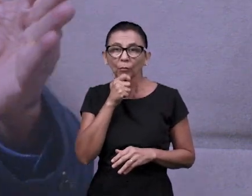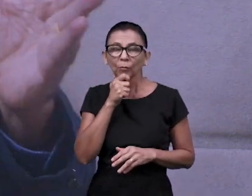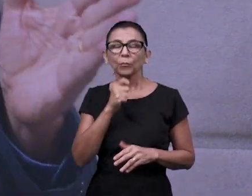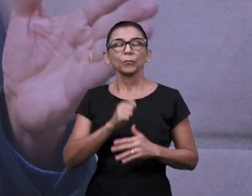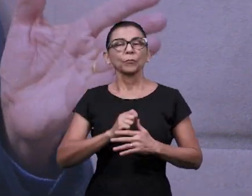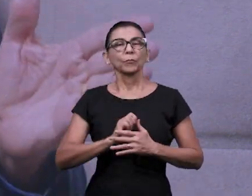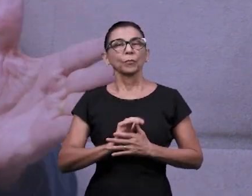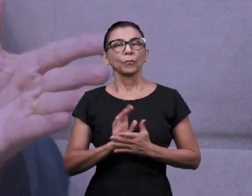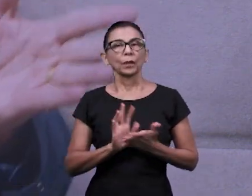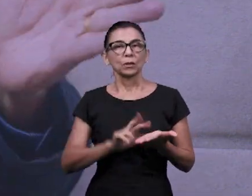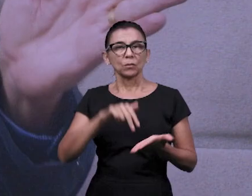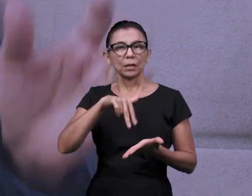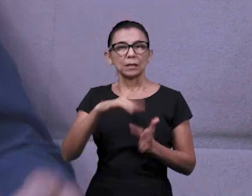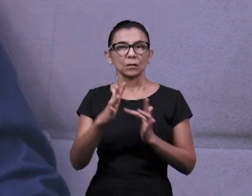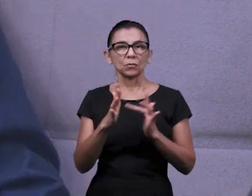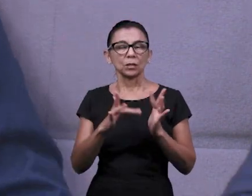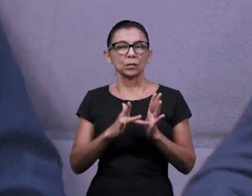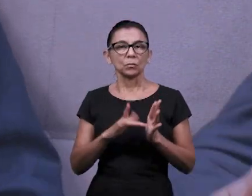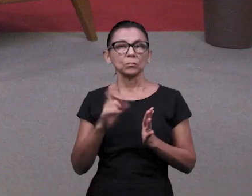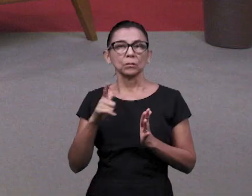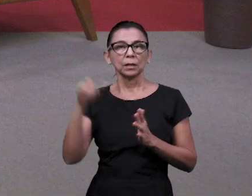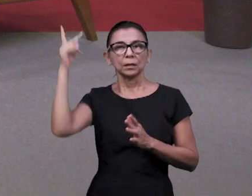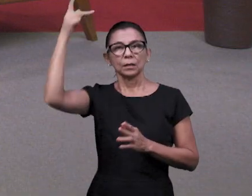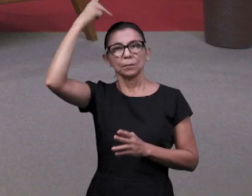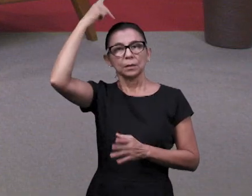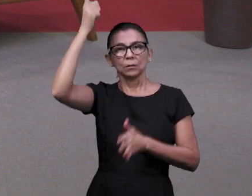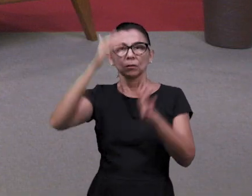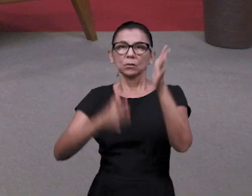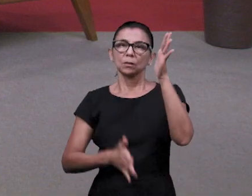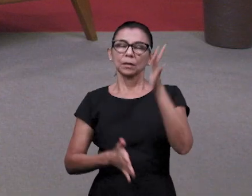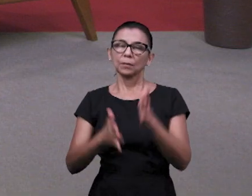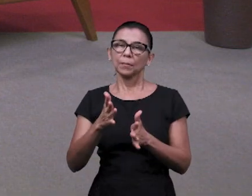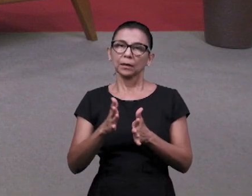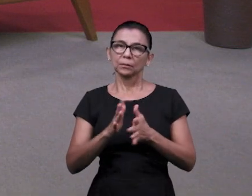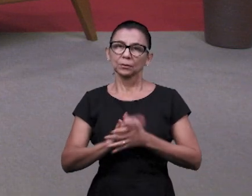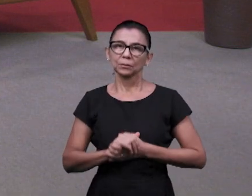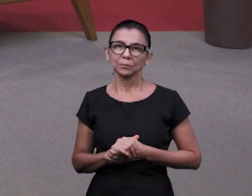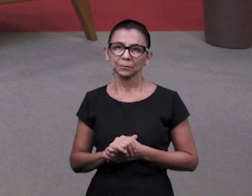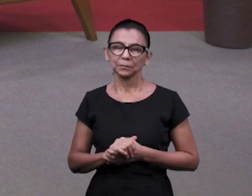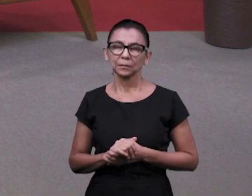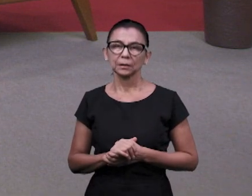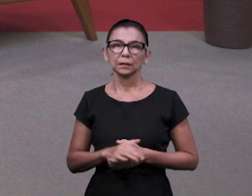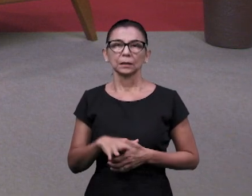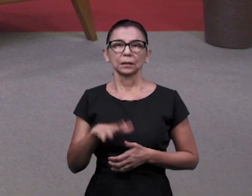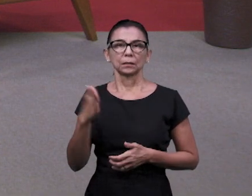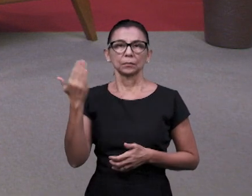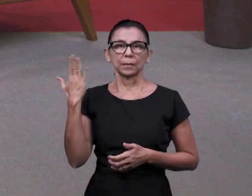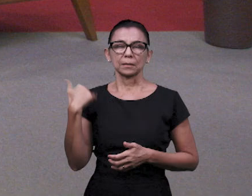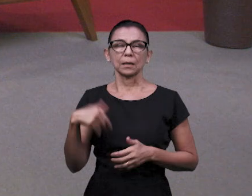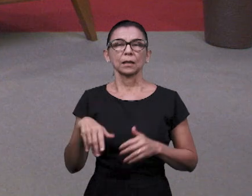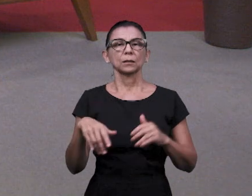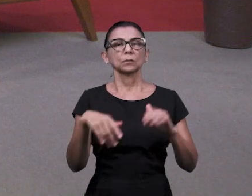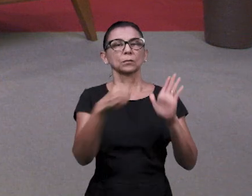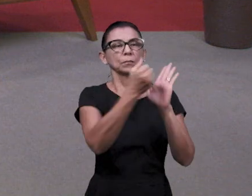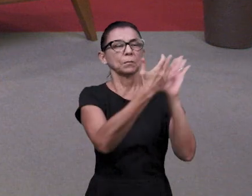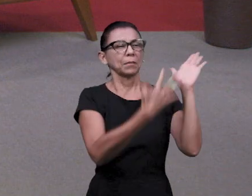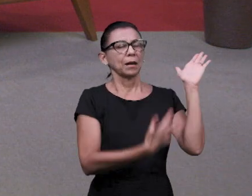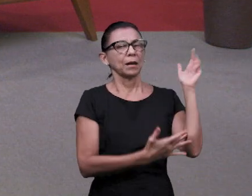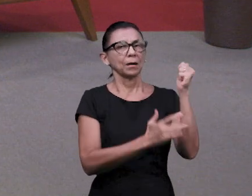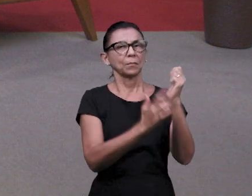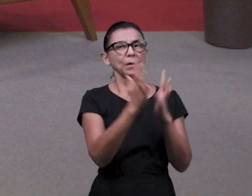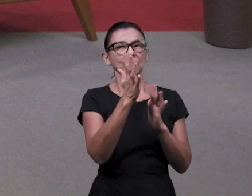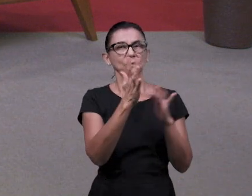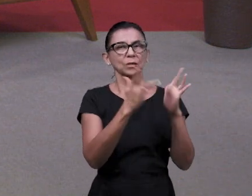de l'Église au début du ministère du Saint-Esprit. Et quand le sang de Jésus a été versé à la croix,